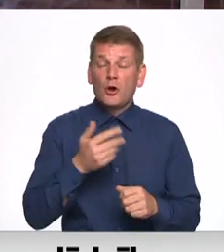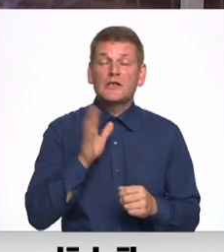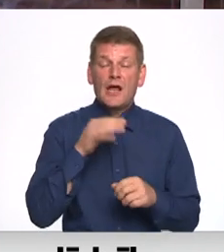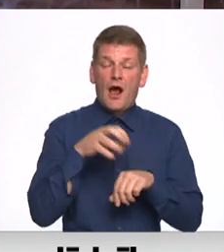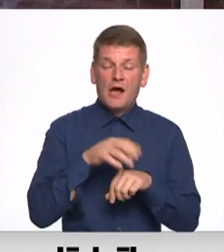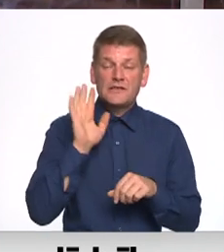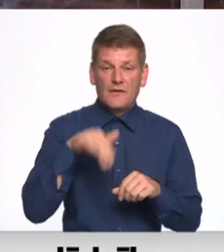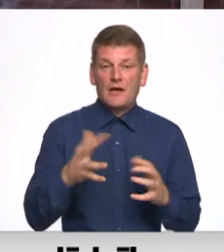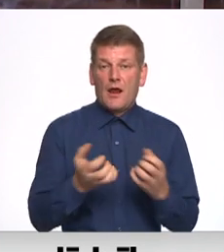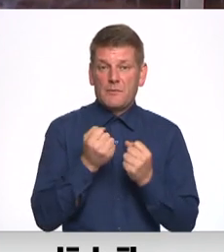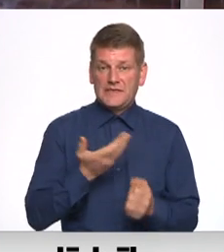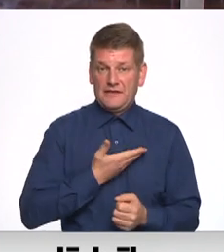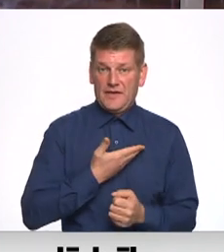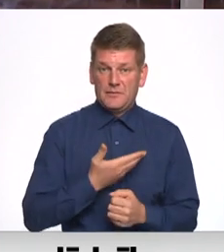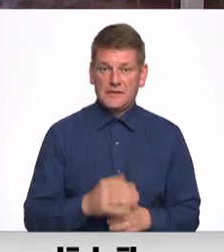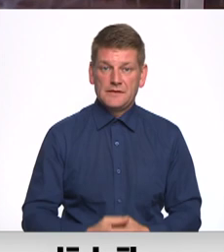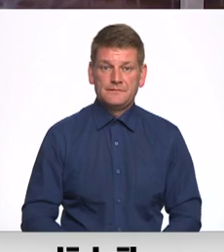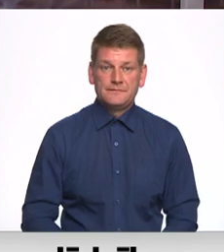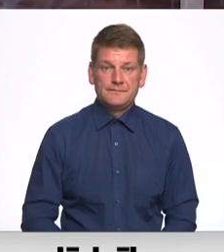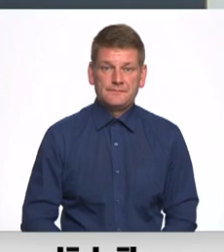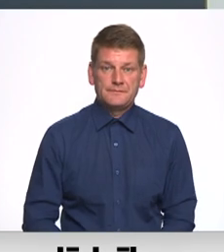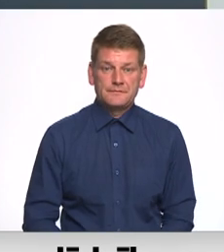varētu glābt dzīvības. Turpina Madara Līcīte.